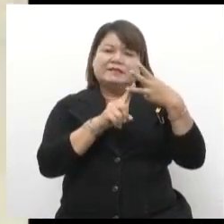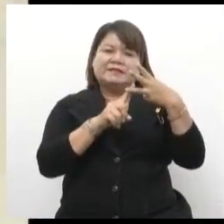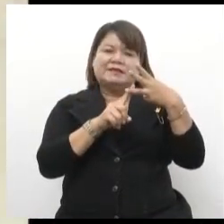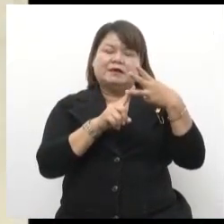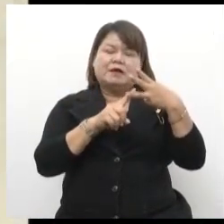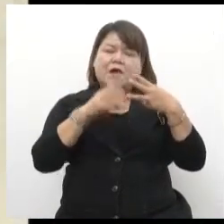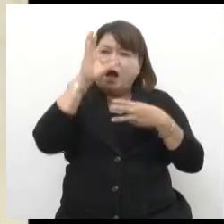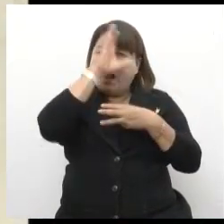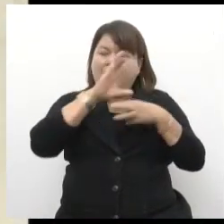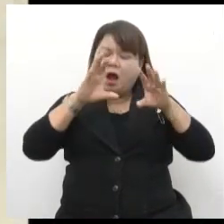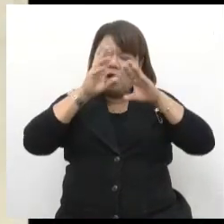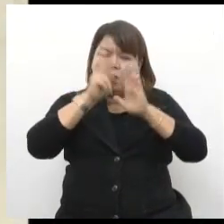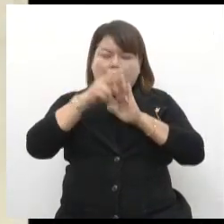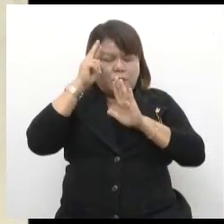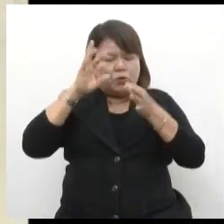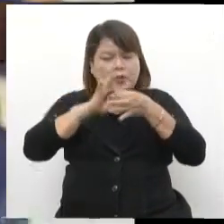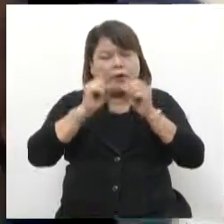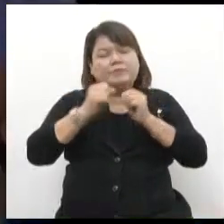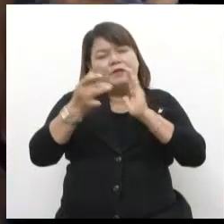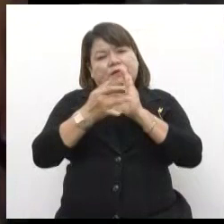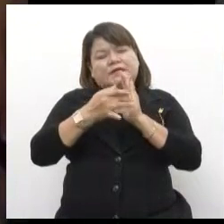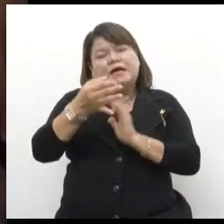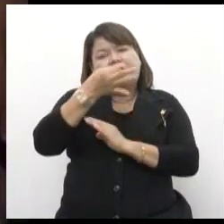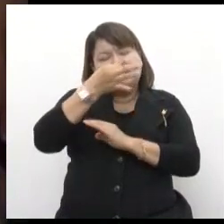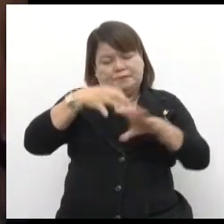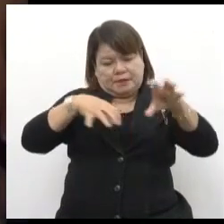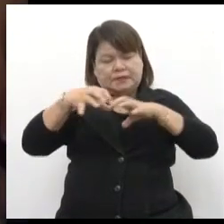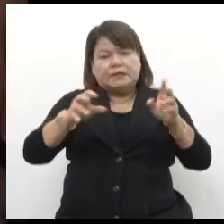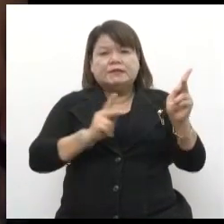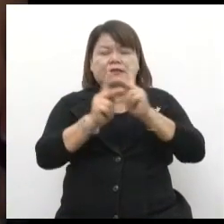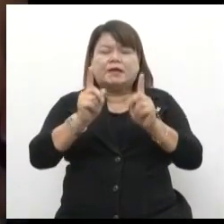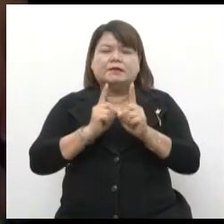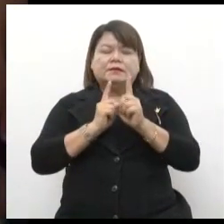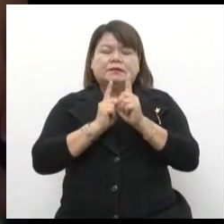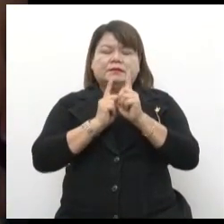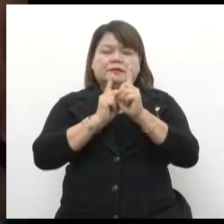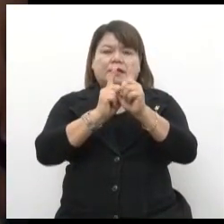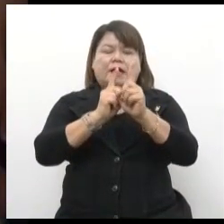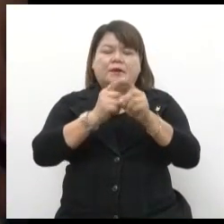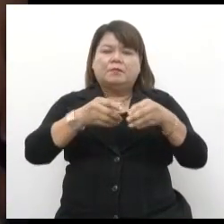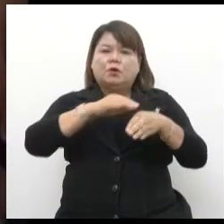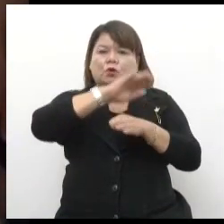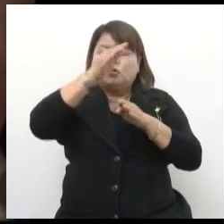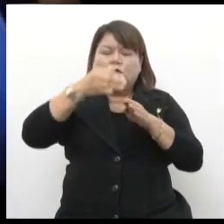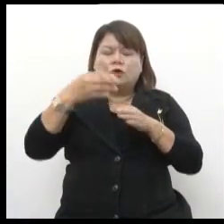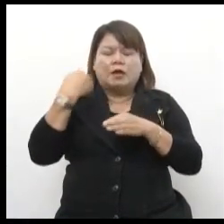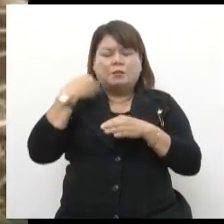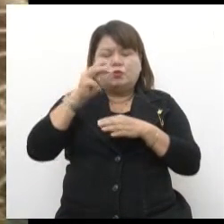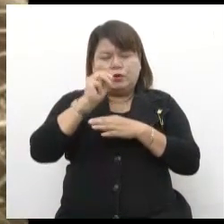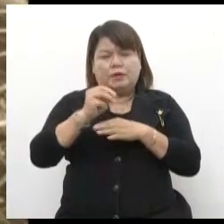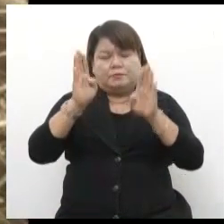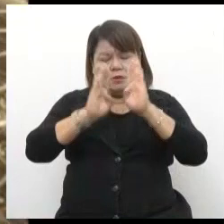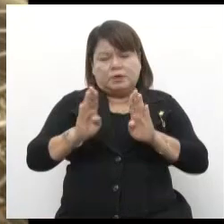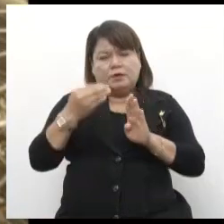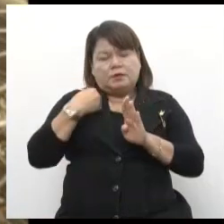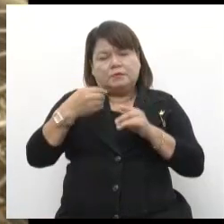ว้าหาความรู้เรื่องทักษะอาชีพการจัดกิจกรรมตามโคกหนองนาโมเดลการจัดกิจกรรมสืบสาน